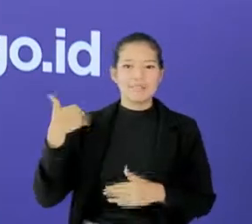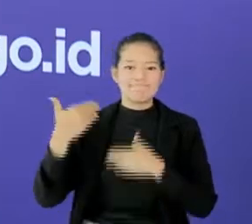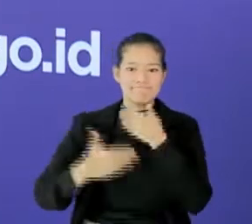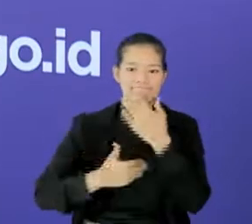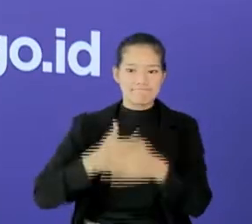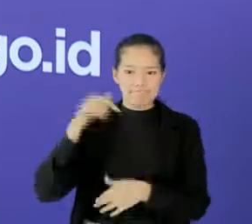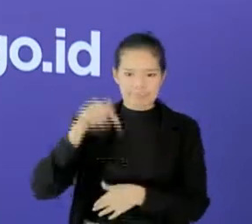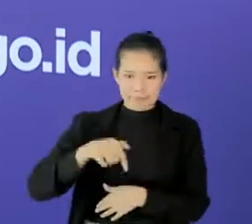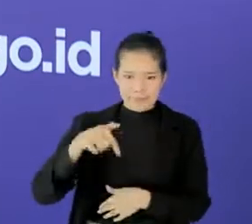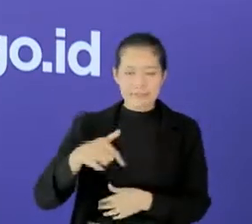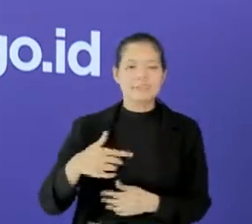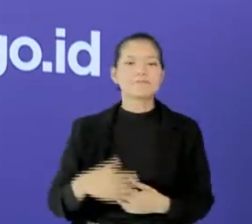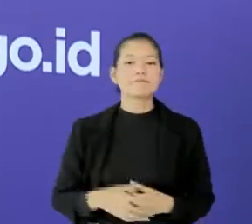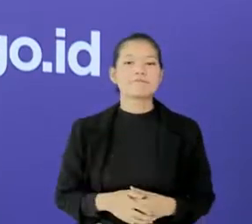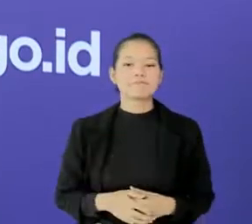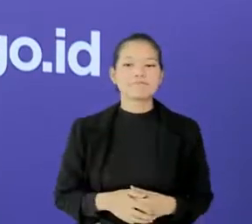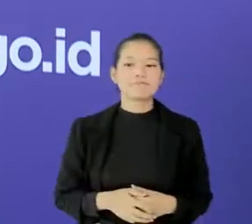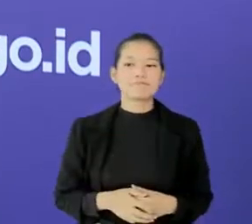ini